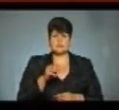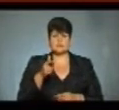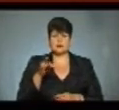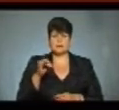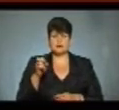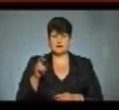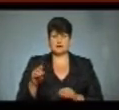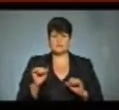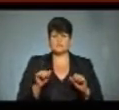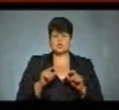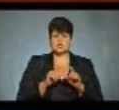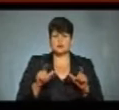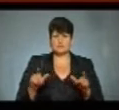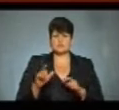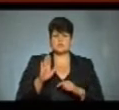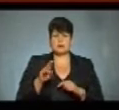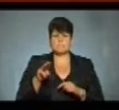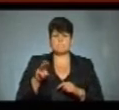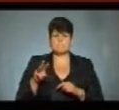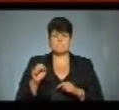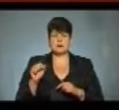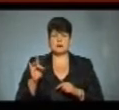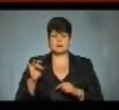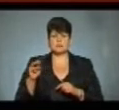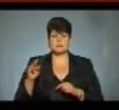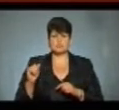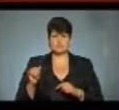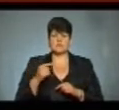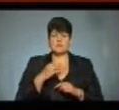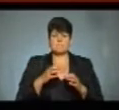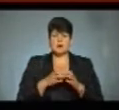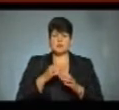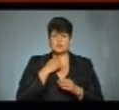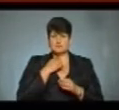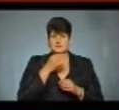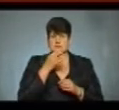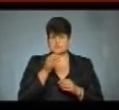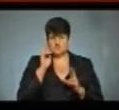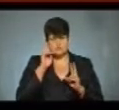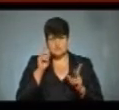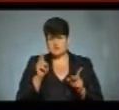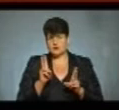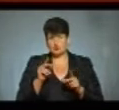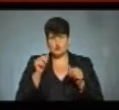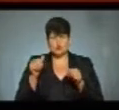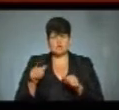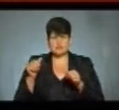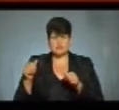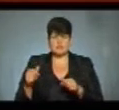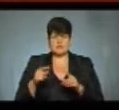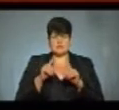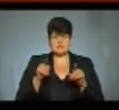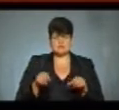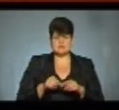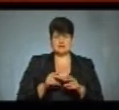Грибаняка, керівника штабу Василя Марчука, який балотується по цьому окрузі від партії «Голос». Він сказав, що не знає, хто розклеював листівки на вокзалі